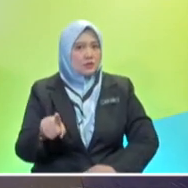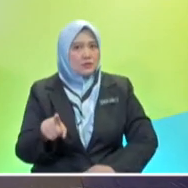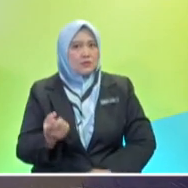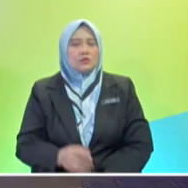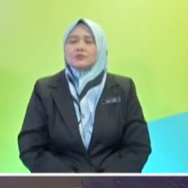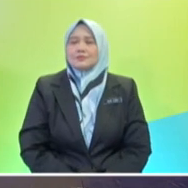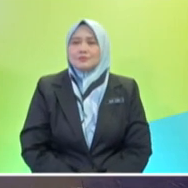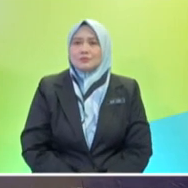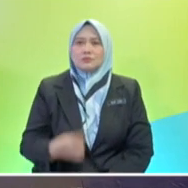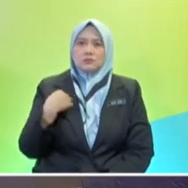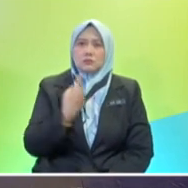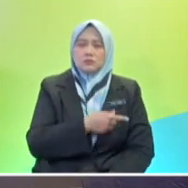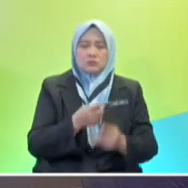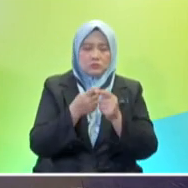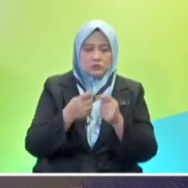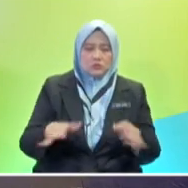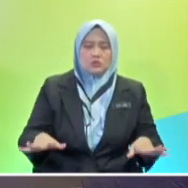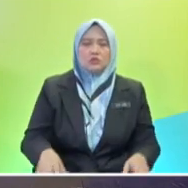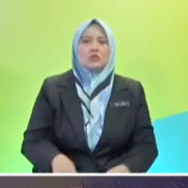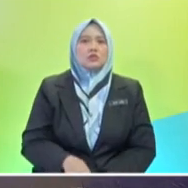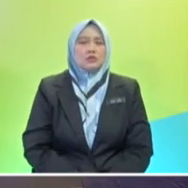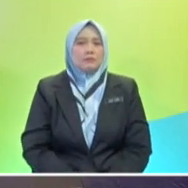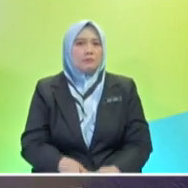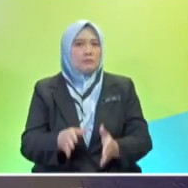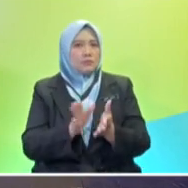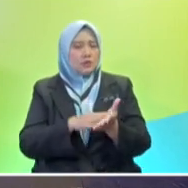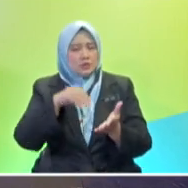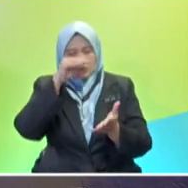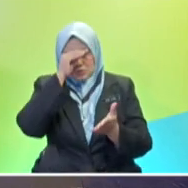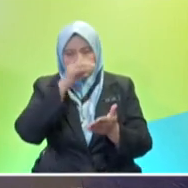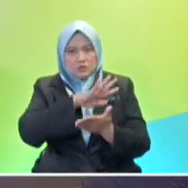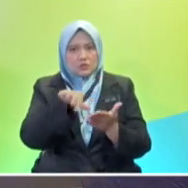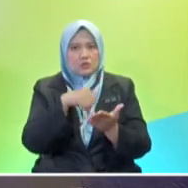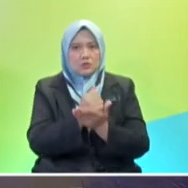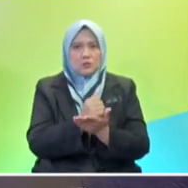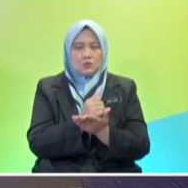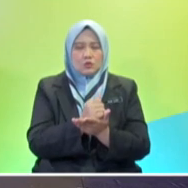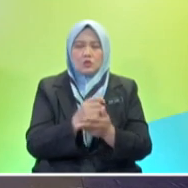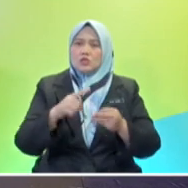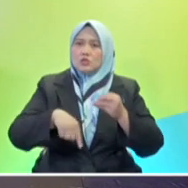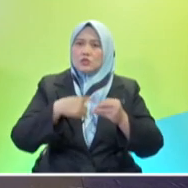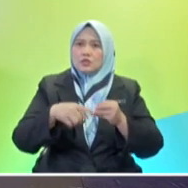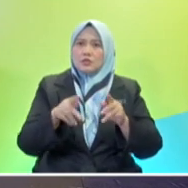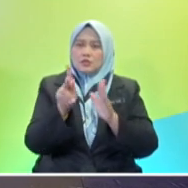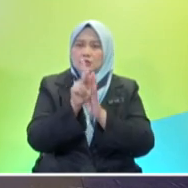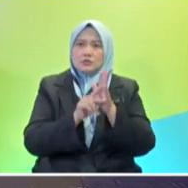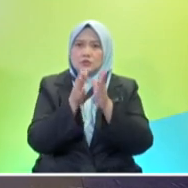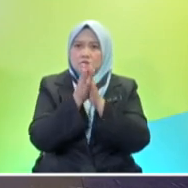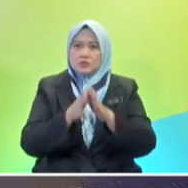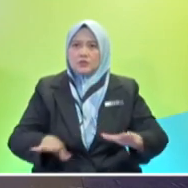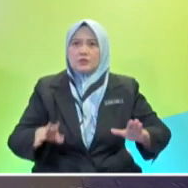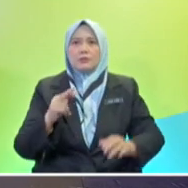mereka tentang keselamatan di dapur. Baiklah, cikgu. Secara kesimpulannya, secara